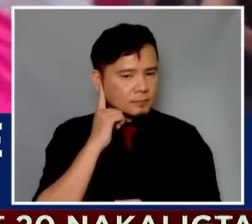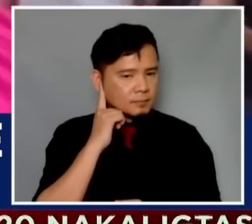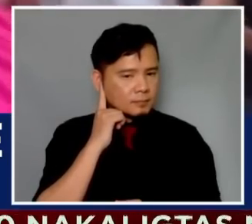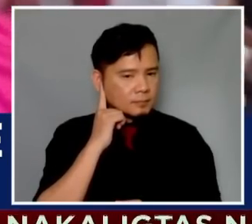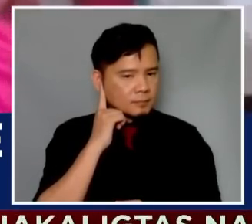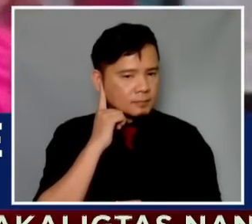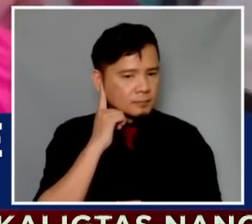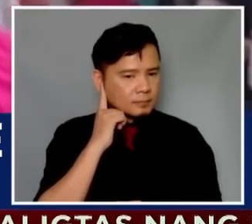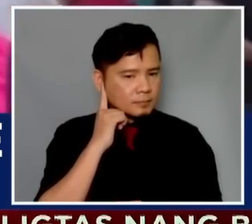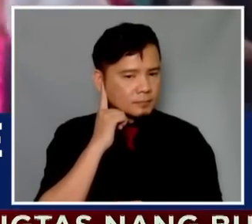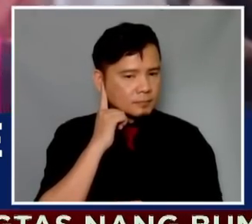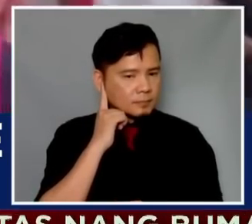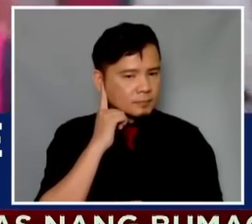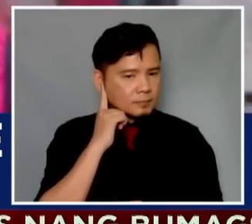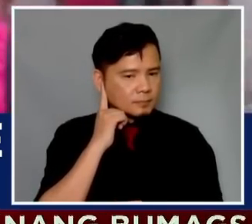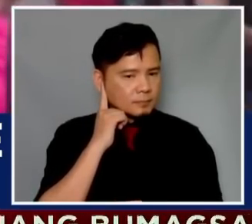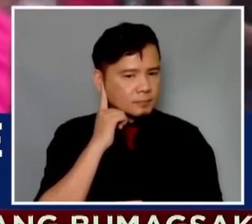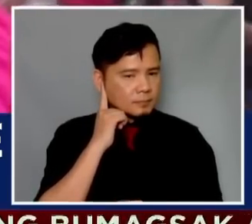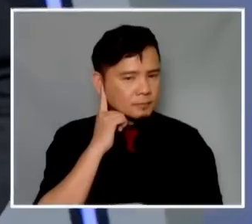Bar.